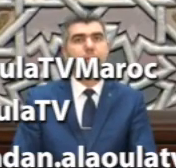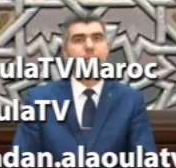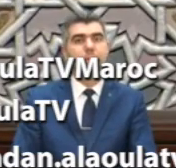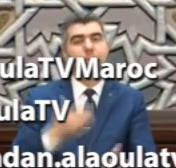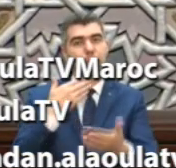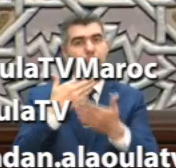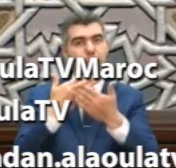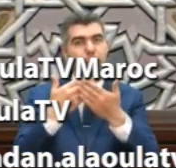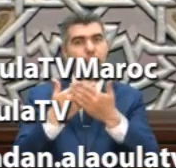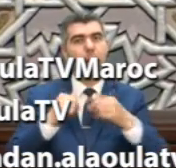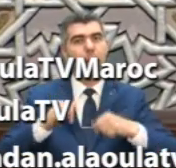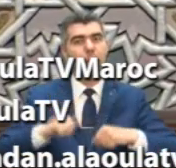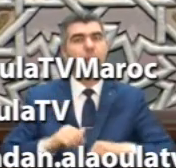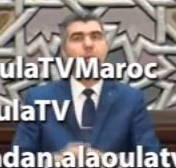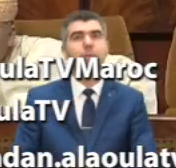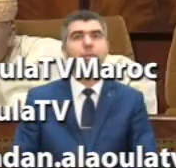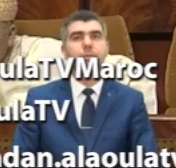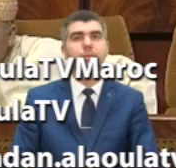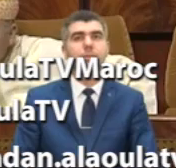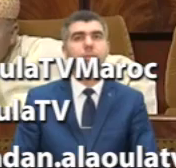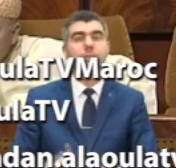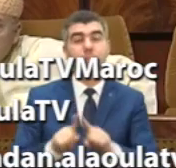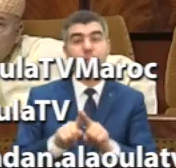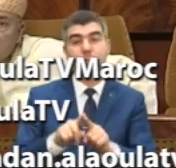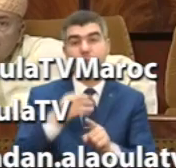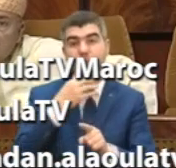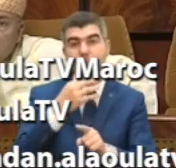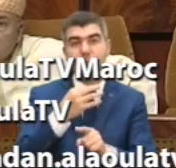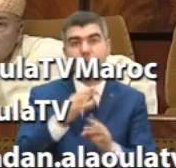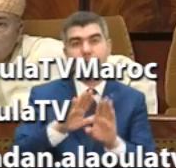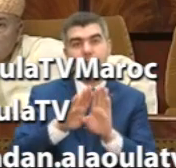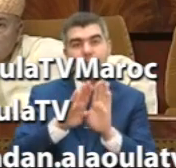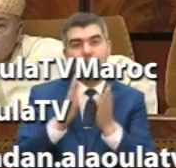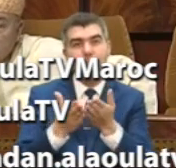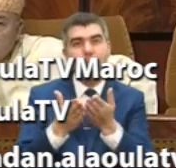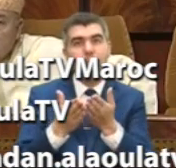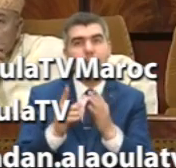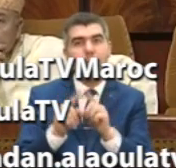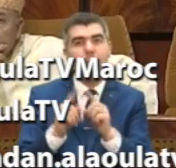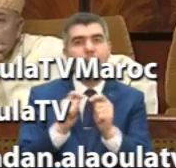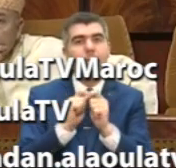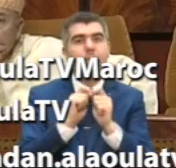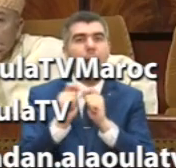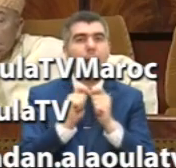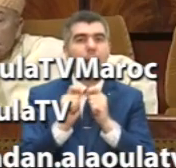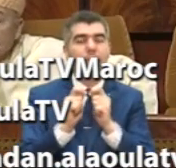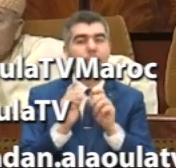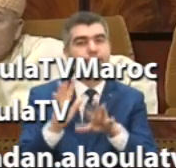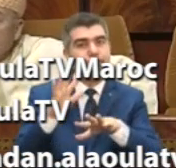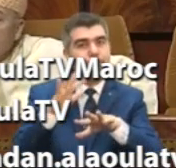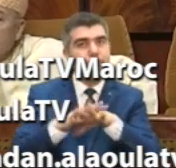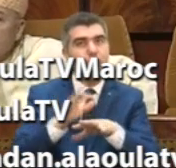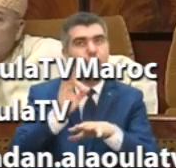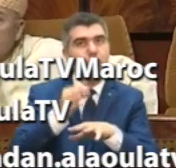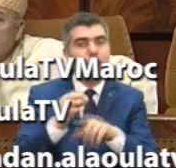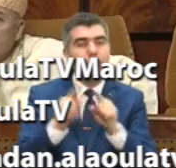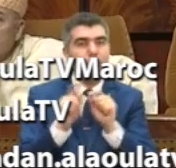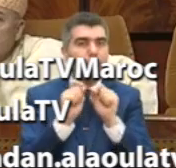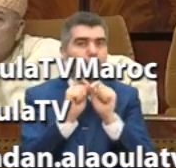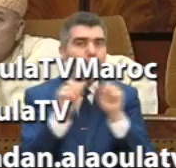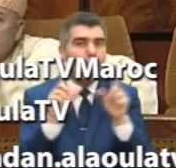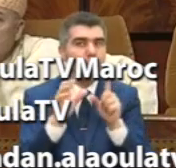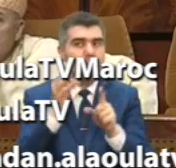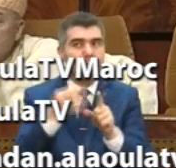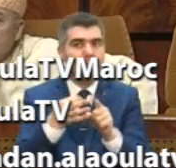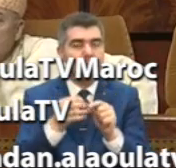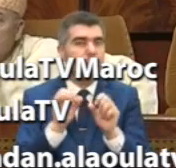شكرا السيد الوزير. اللي استنتجناه هو أن الكل متفق على أن هناك ما نقولوش إرادة حقيقية، ولكن ليست رؤية واضحة المعالم